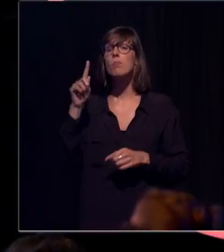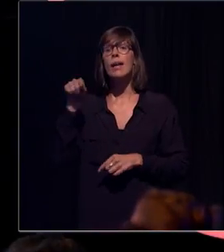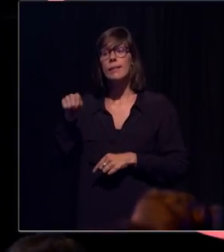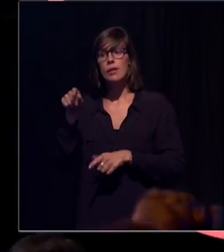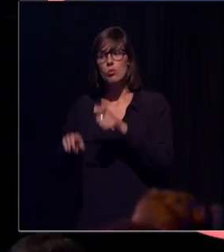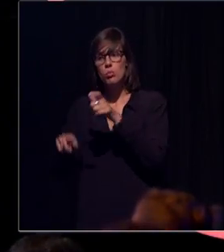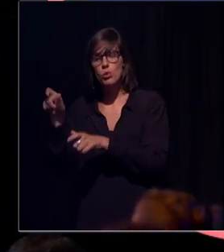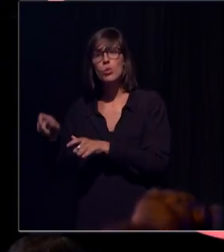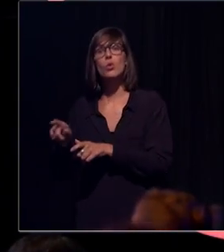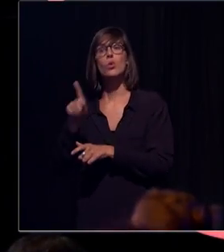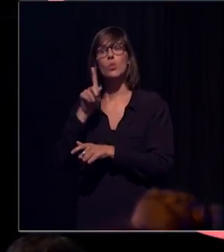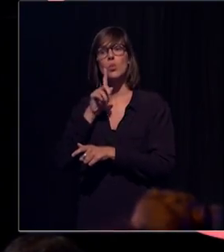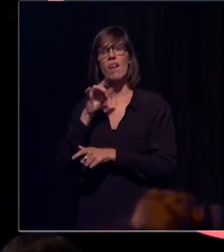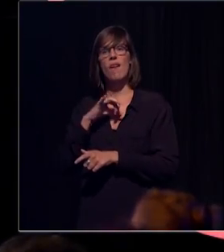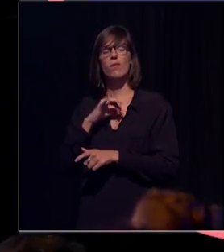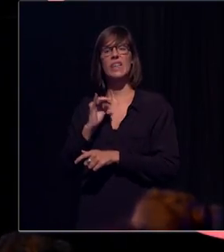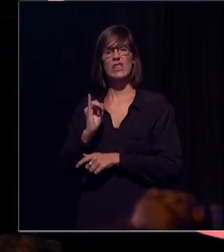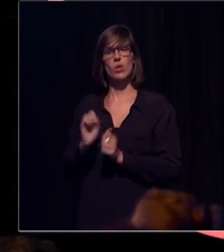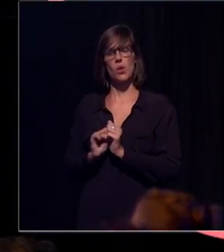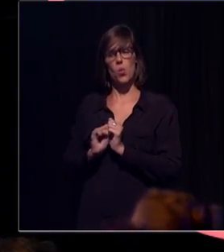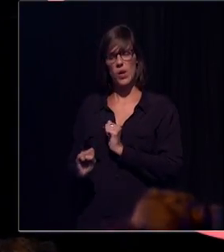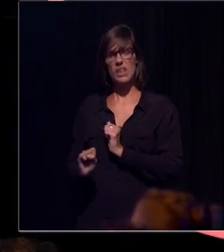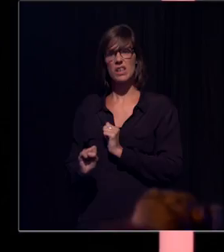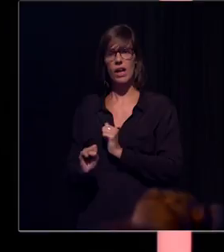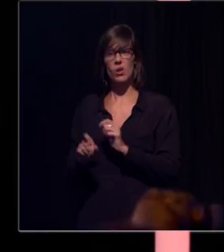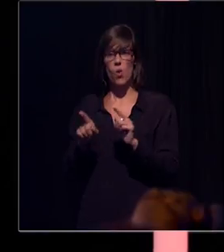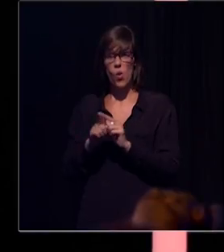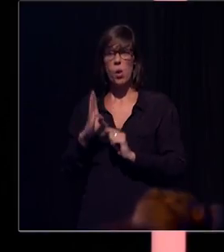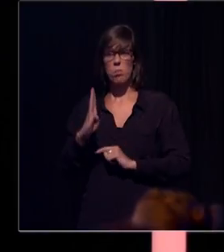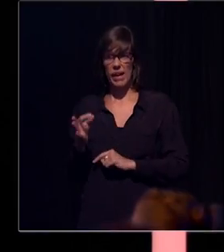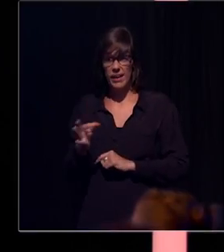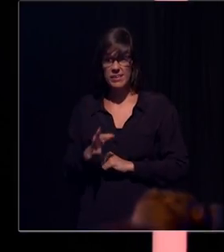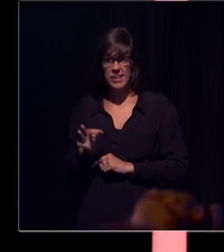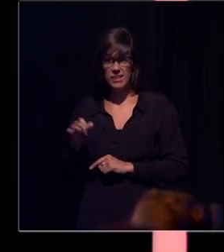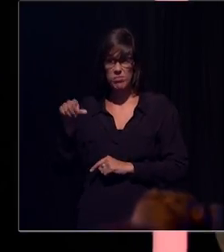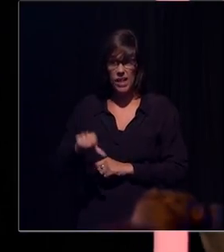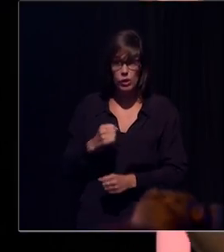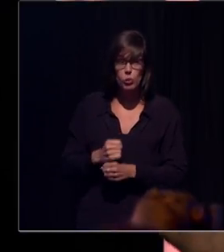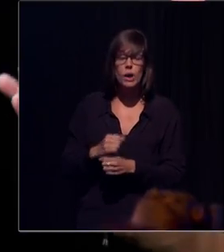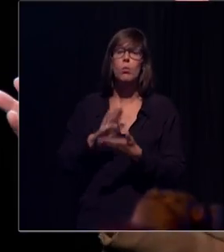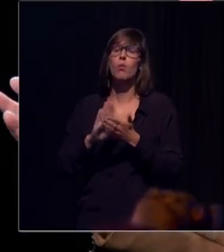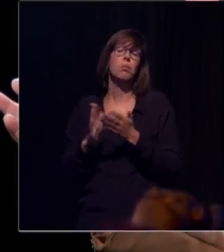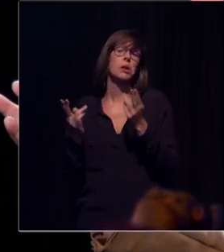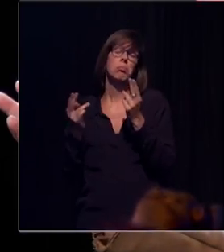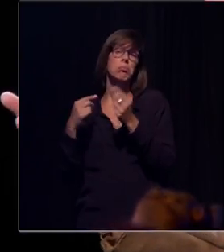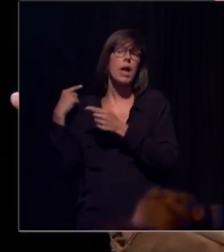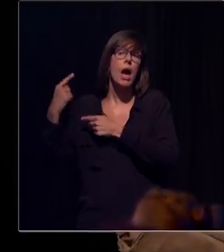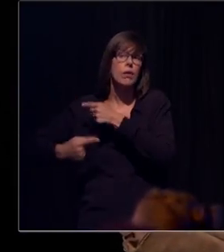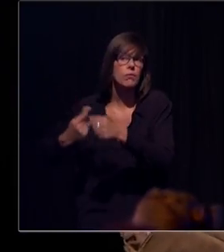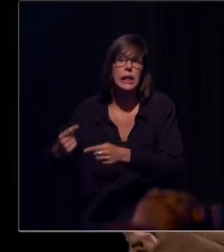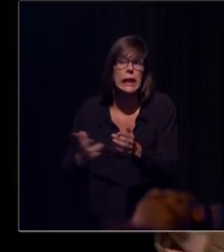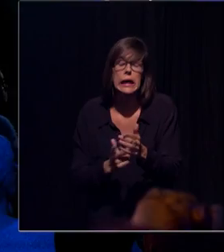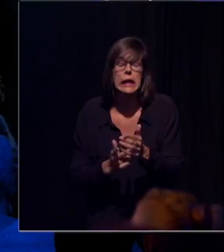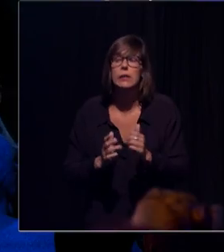die weerstandigheid te pompen. Maar die man of die vrouw heeft wel een zeer hoog gezondheidsrisico door grote bloedvataantasting.